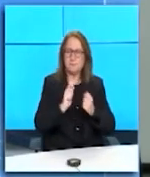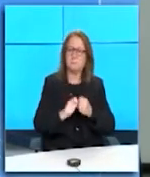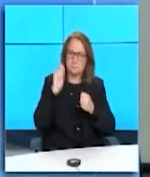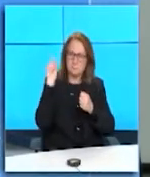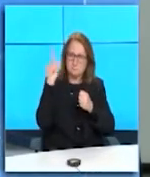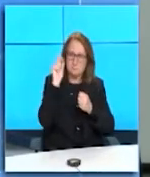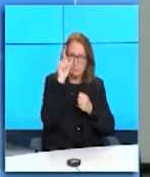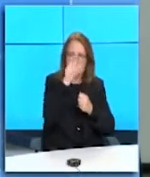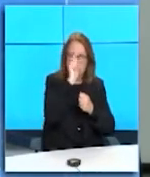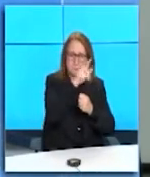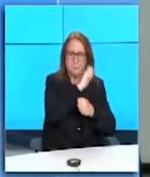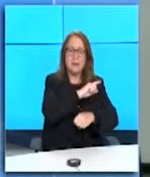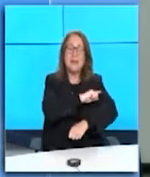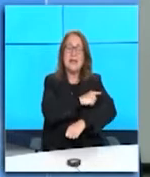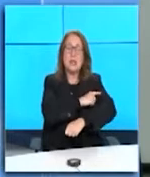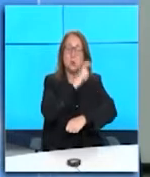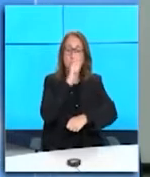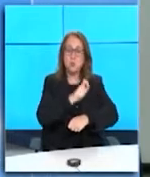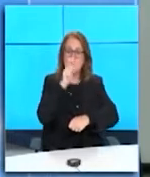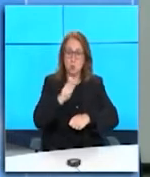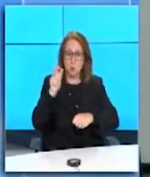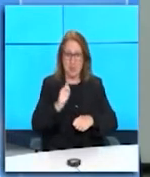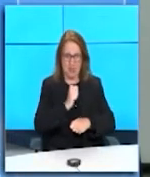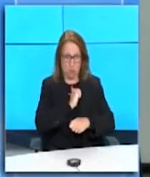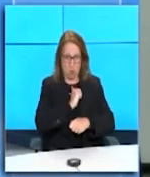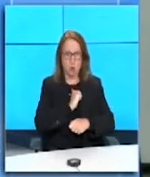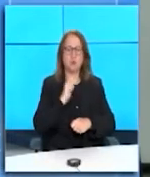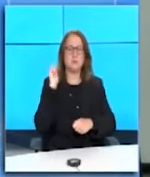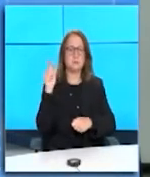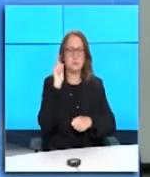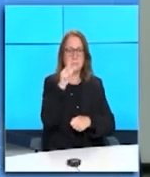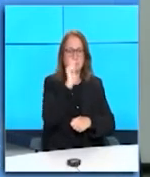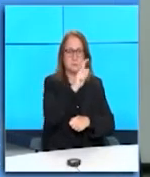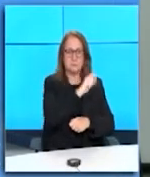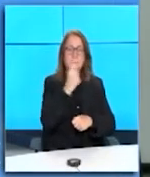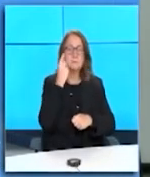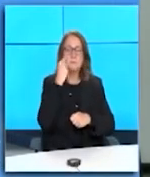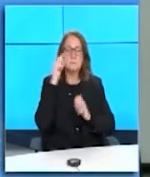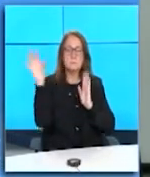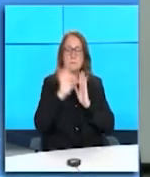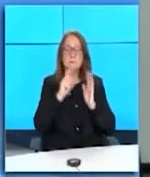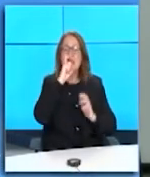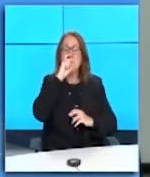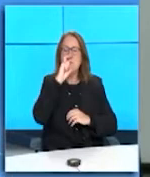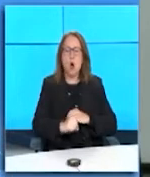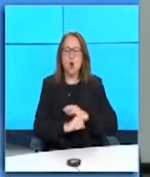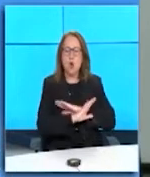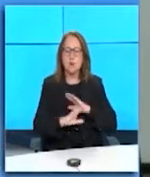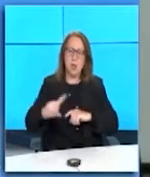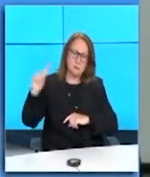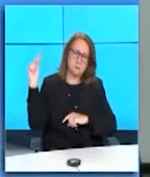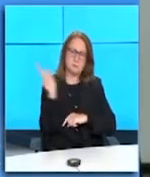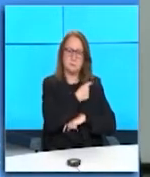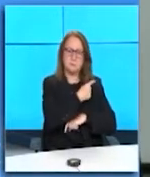οι ειδοποιήσεις, οι οποίες αναμένεται βάσει της προσέλευσης η οποία υπήρξε στο σύστημα να είναι κάτω των